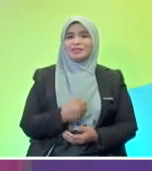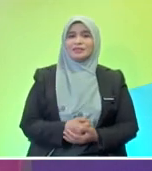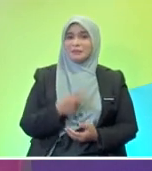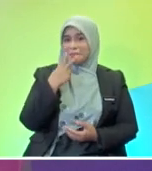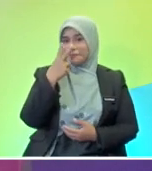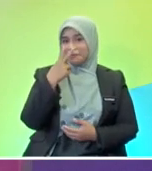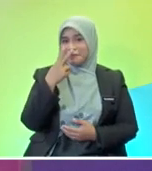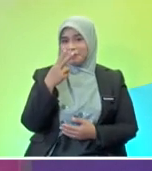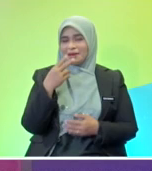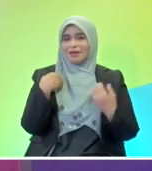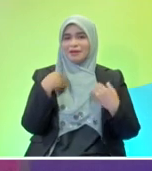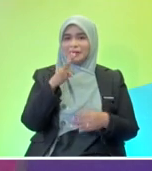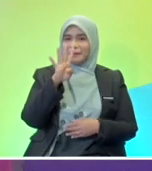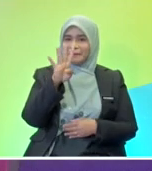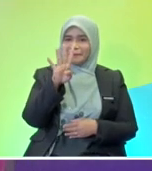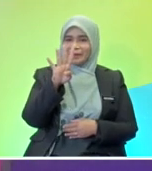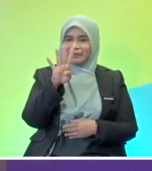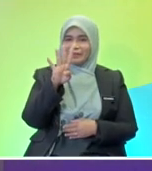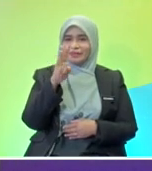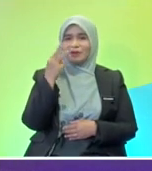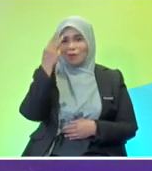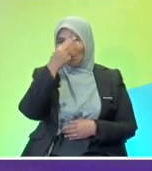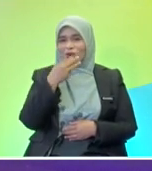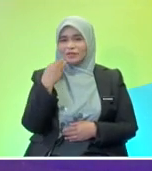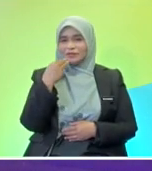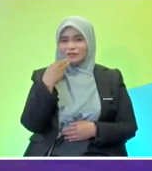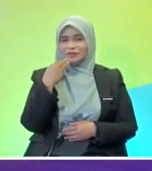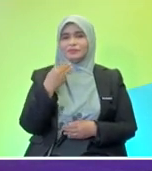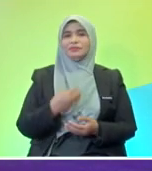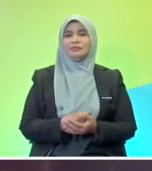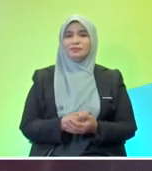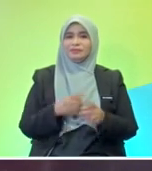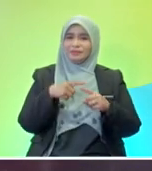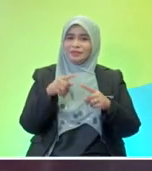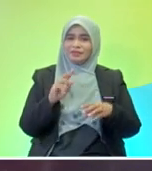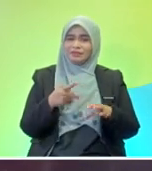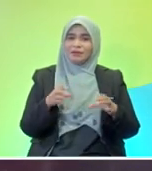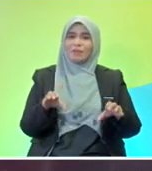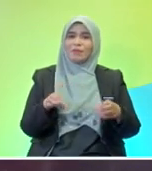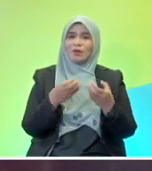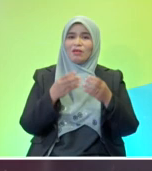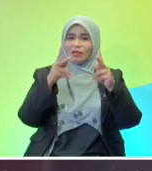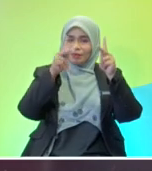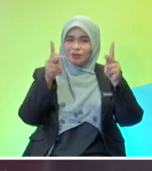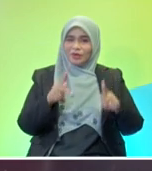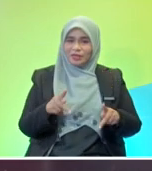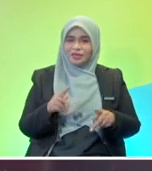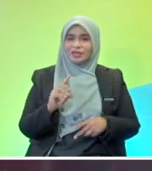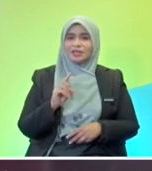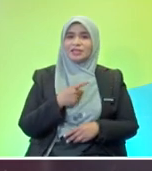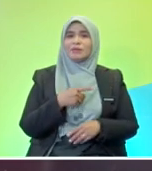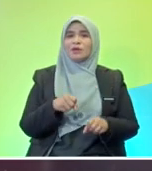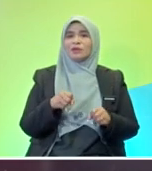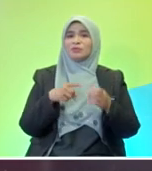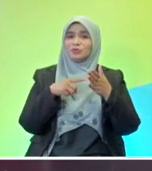Nampak cikgu, ada empat. Okey. Ada empat wajah. Mm-hmm. Sebenarnya bila kita menghasilkan boneka ni, mm-hmm, kita boleh kaitkan dengan